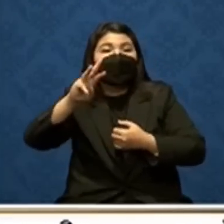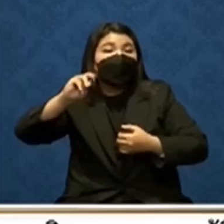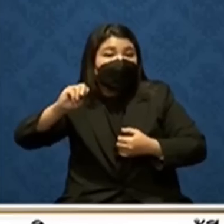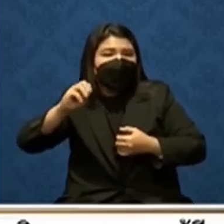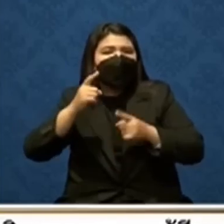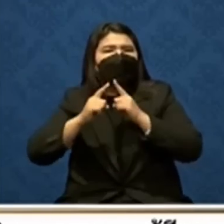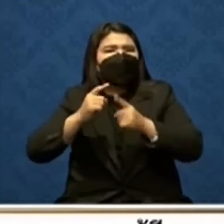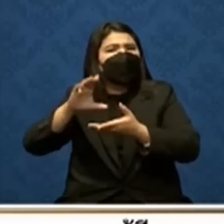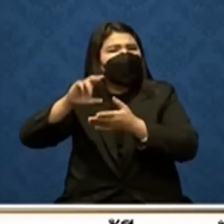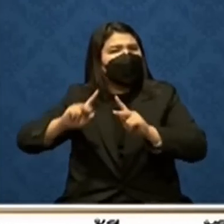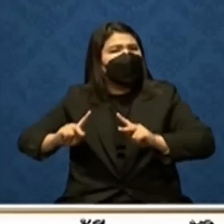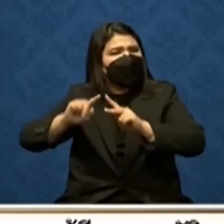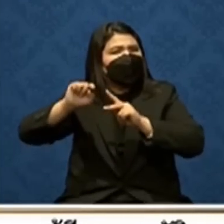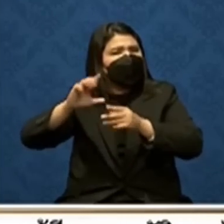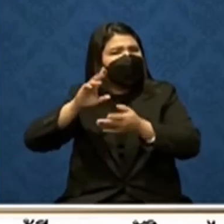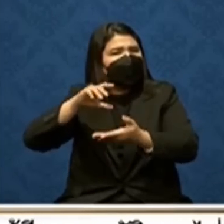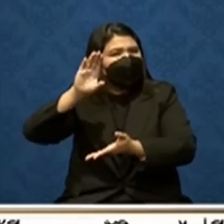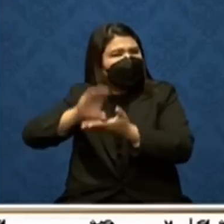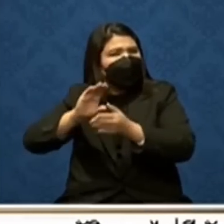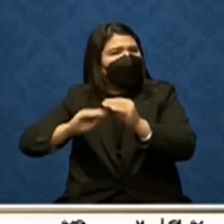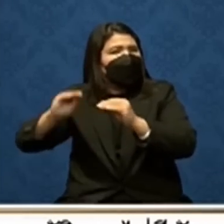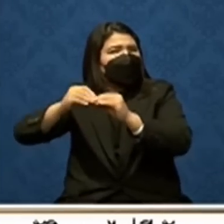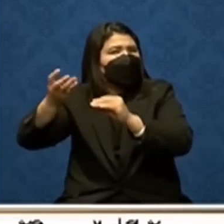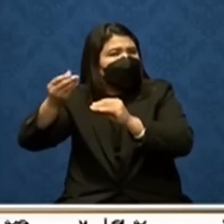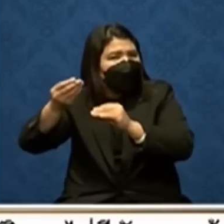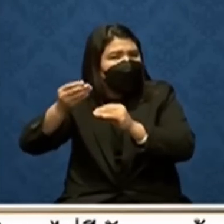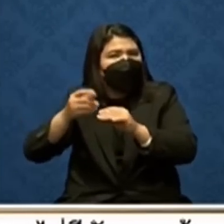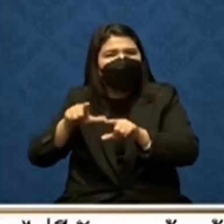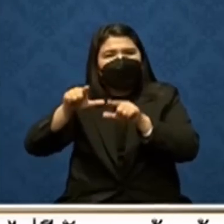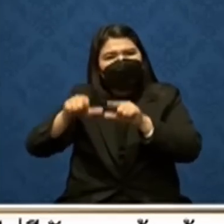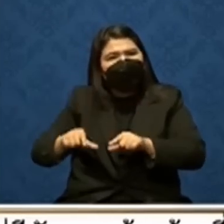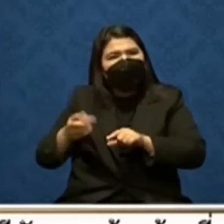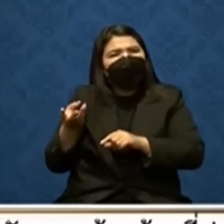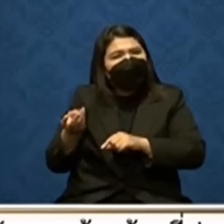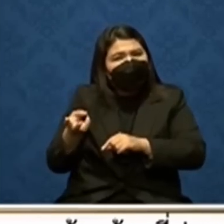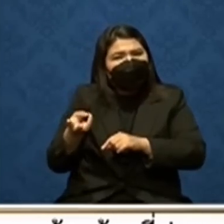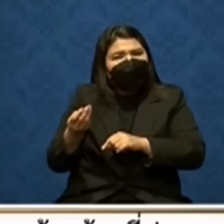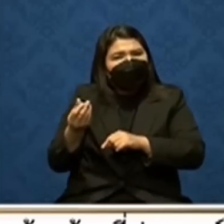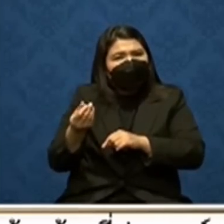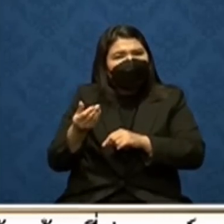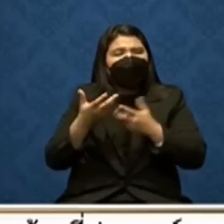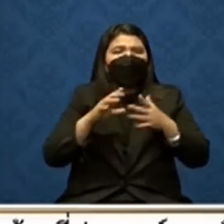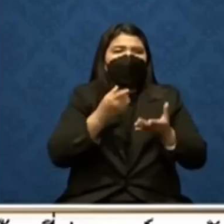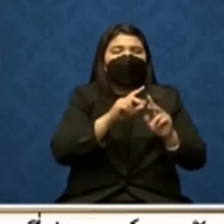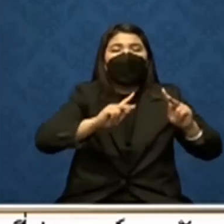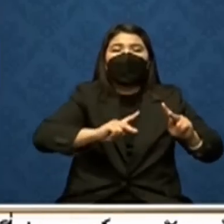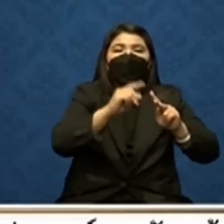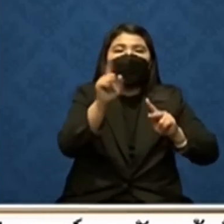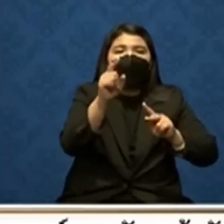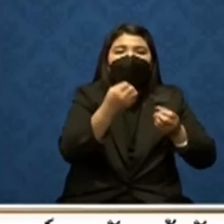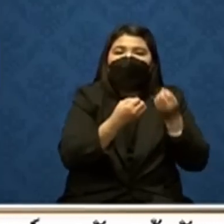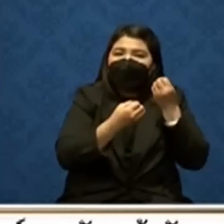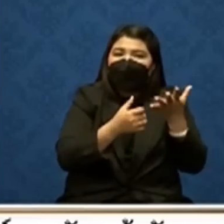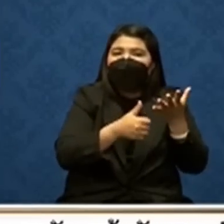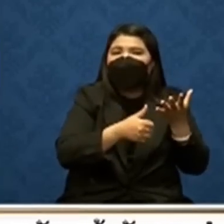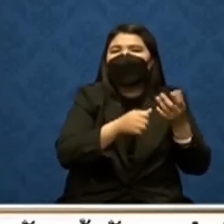กระส่วงนี้เพิ่มขึนเทาไห่งบกระสวงนี้น้อยเทาไ่กระส่งไหนได้มากที่สุดKPI ไม่ดีพ